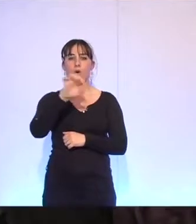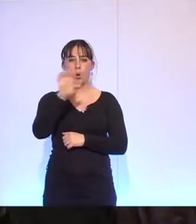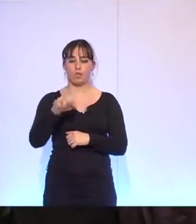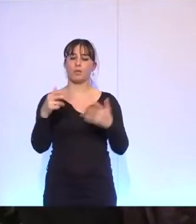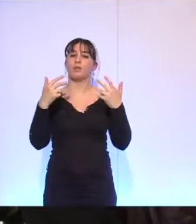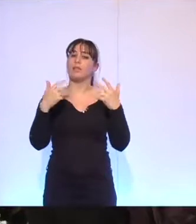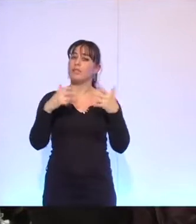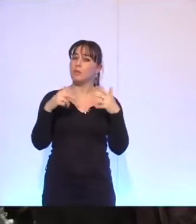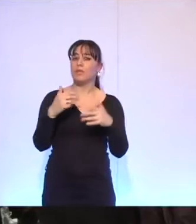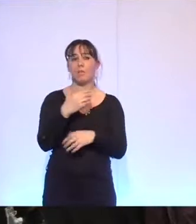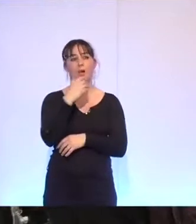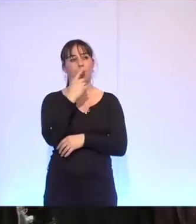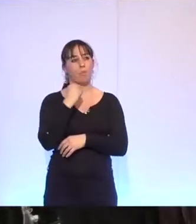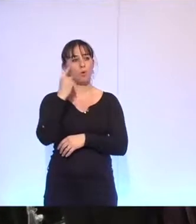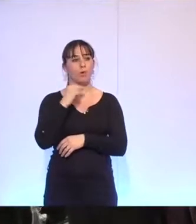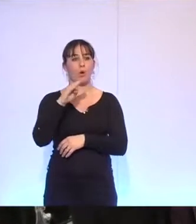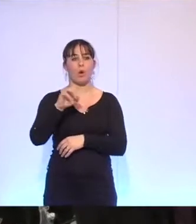Dix-huitième adjoint, Fabien Malbé.